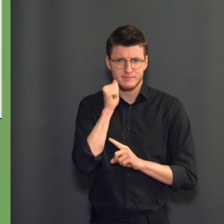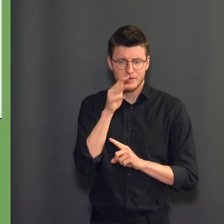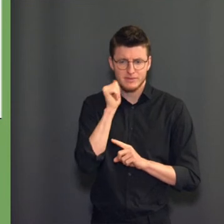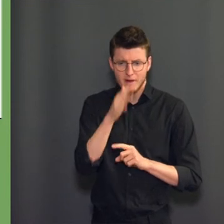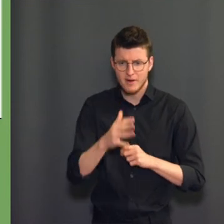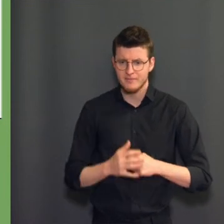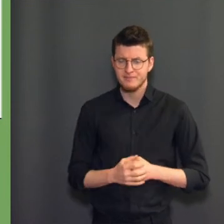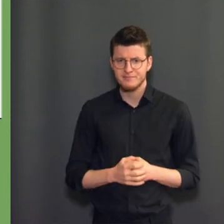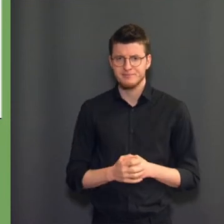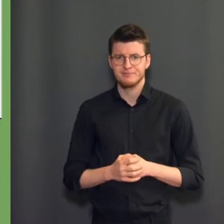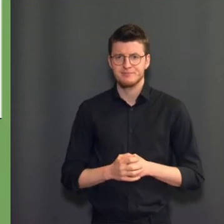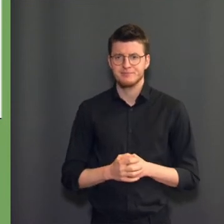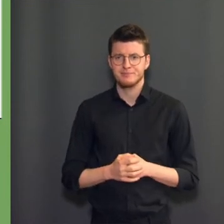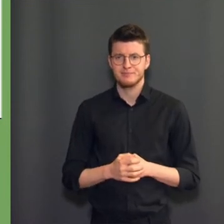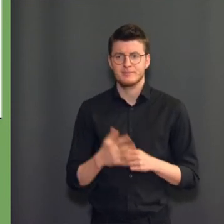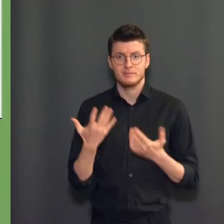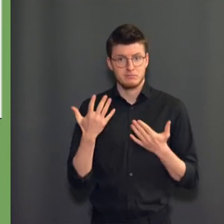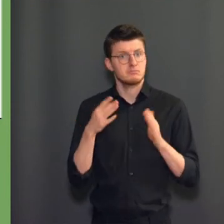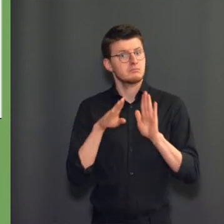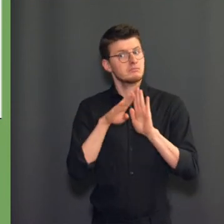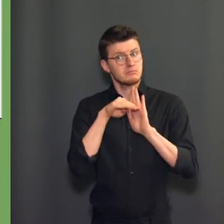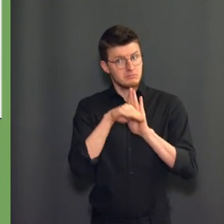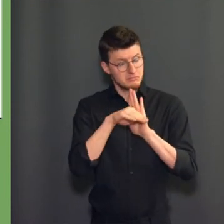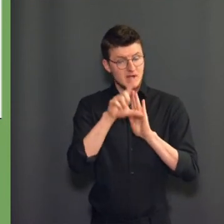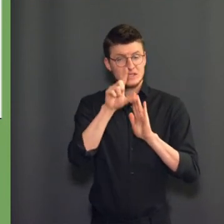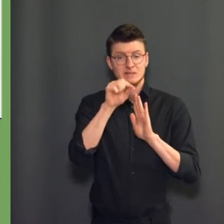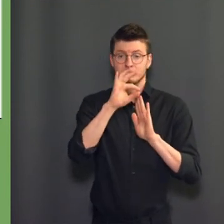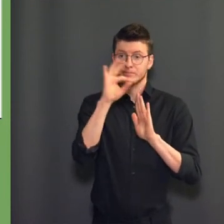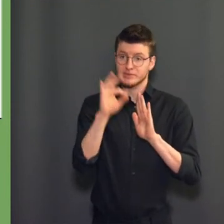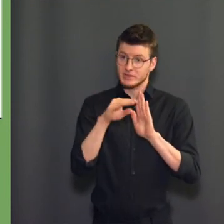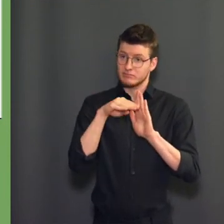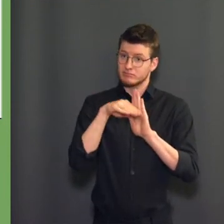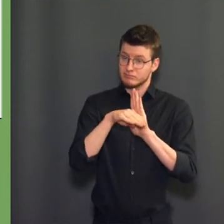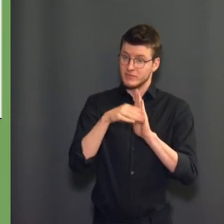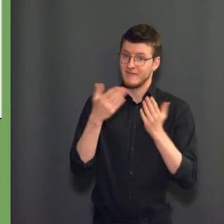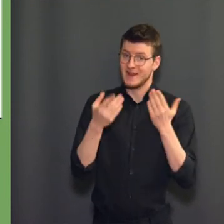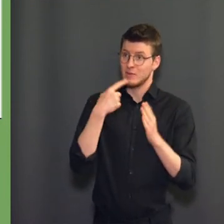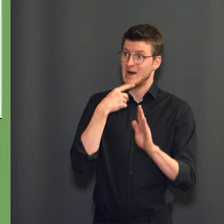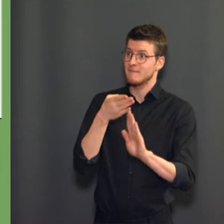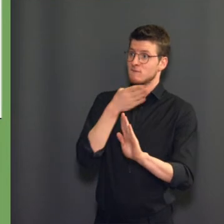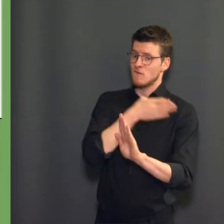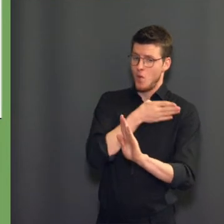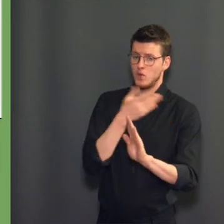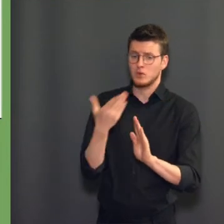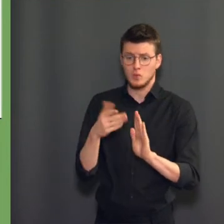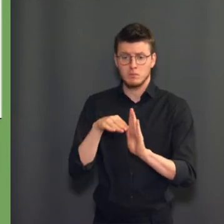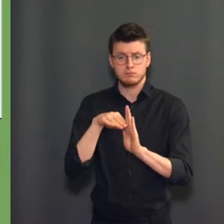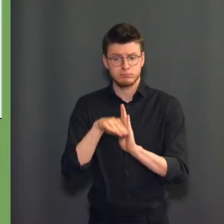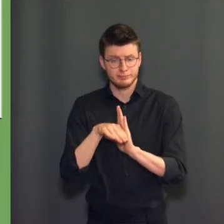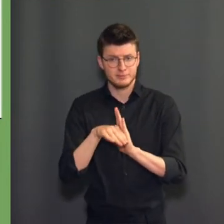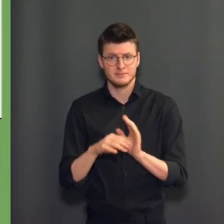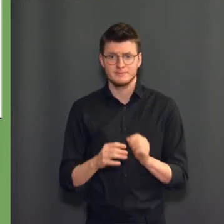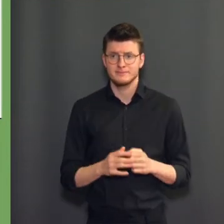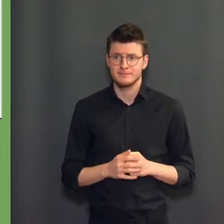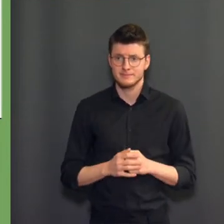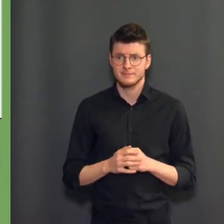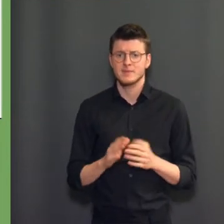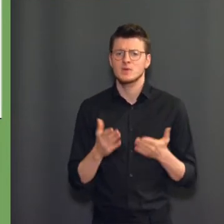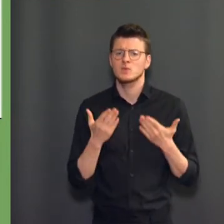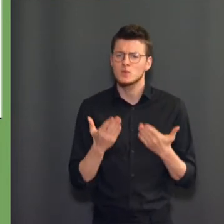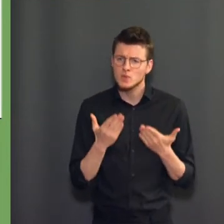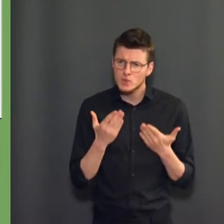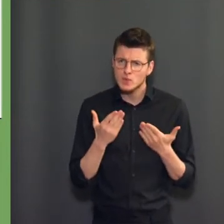Dat is een afname van 10% op weekbasis. We zijn daarmee zo'n 500 besmettingen per